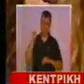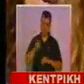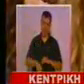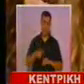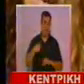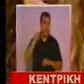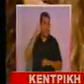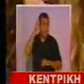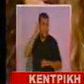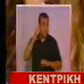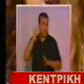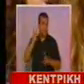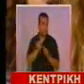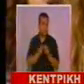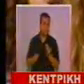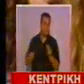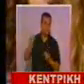πιο ανώτερο.